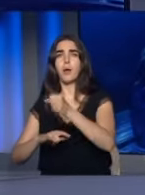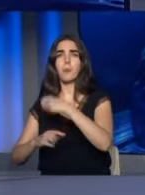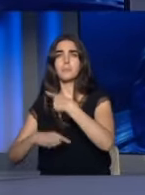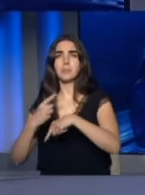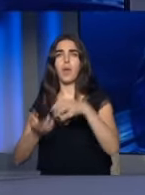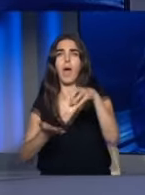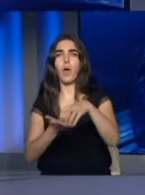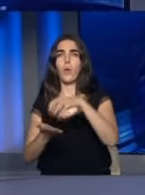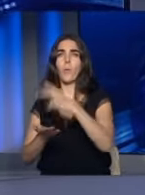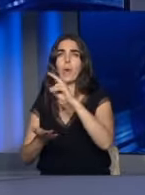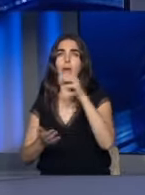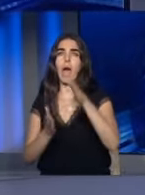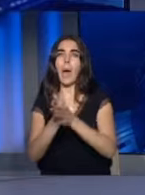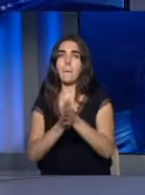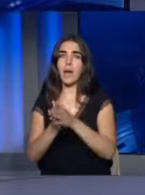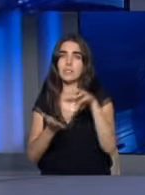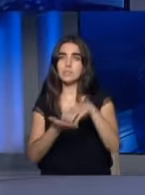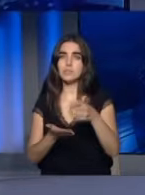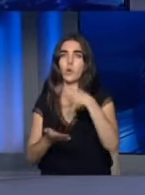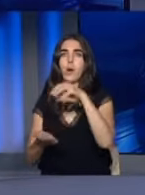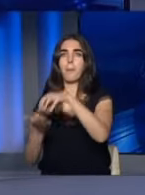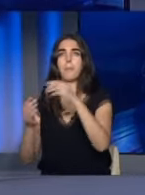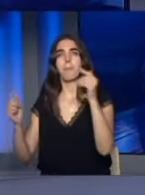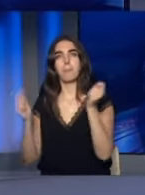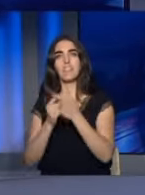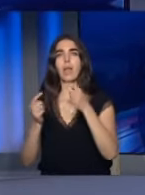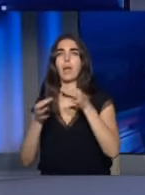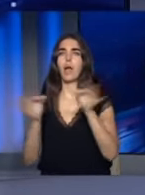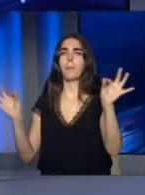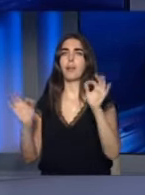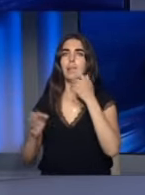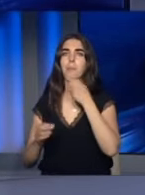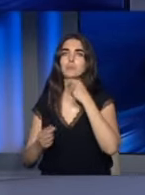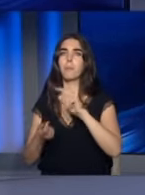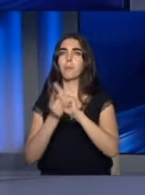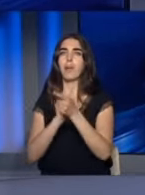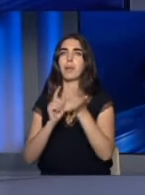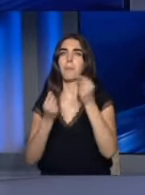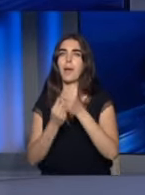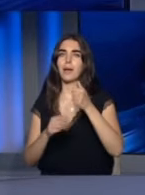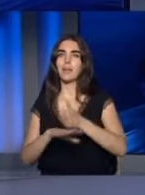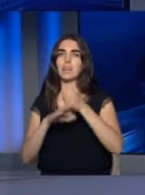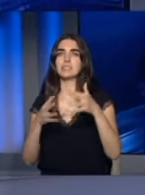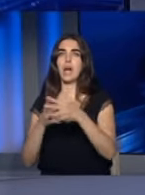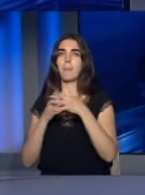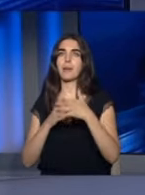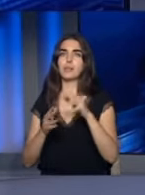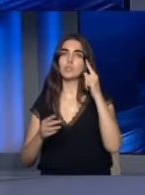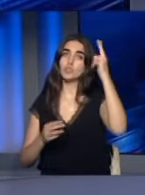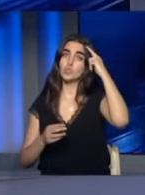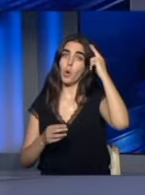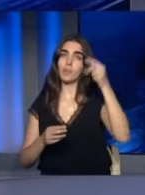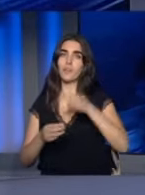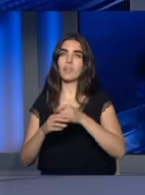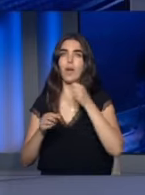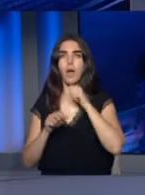منطقتين منكوبتين وحماس تطالبوا باتفاق كامل بغض النظر عن مبادره بايدن قناه الحدث السعوديه بثت ان مصر